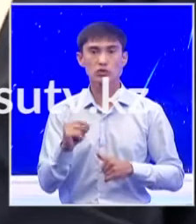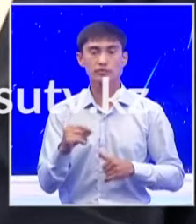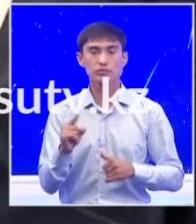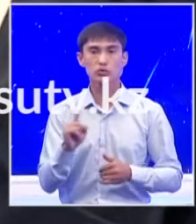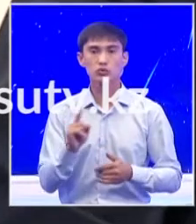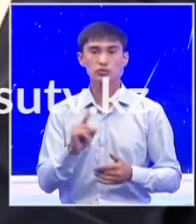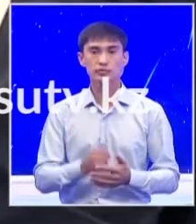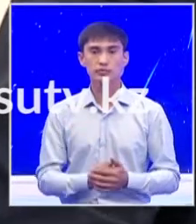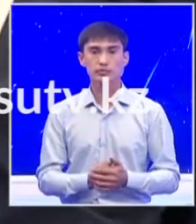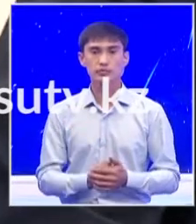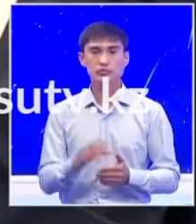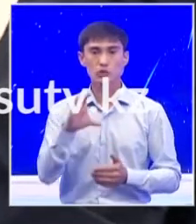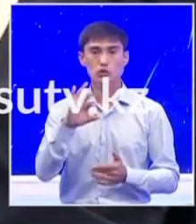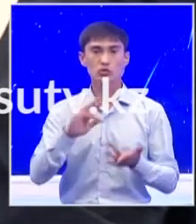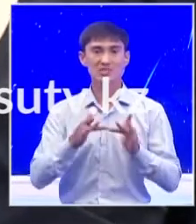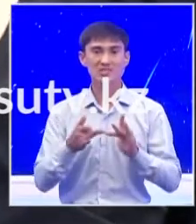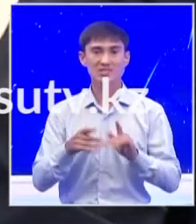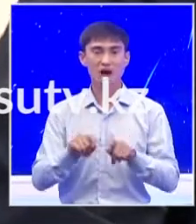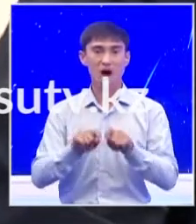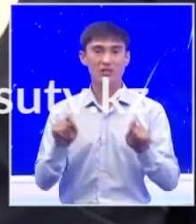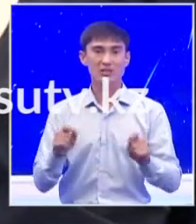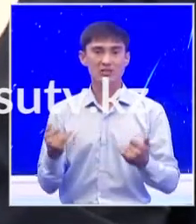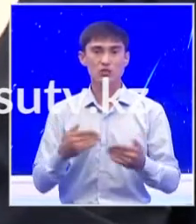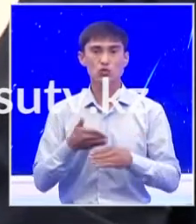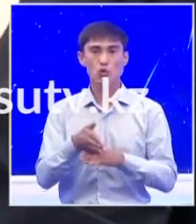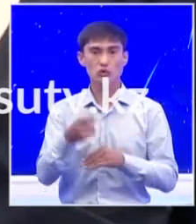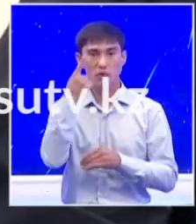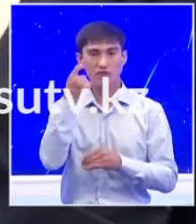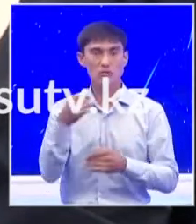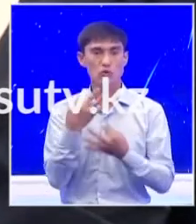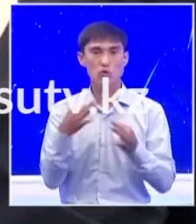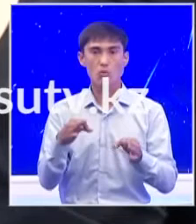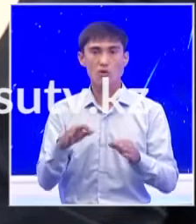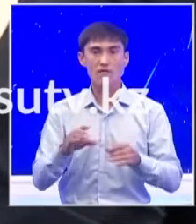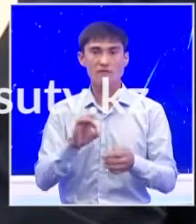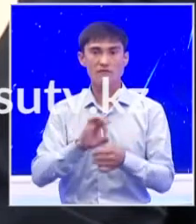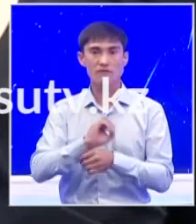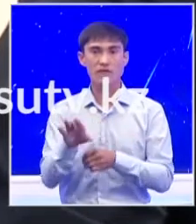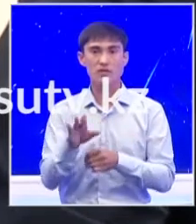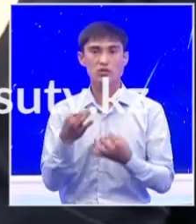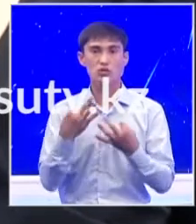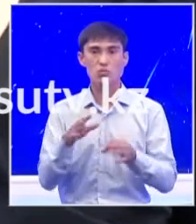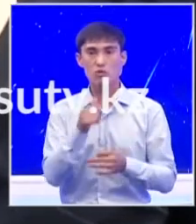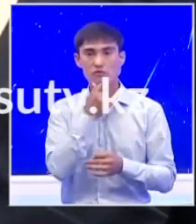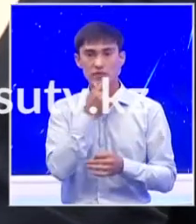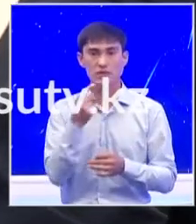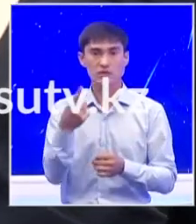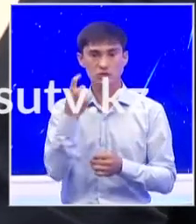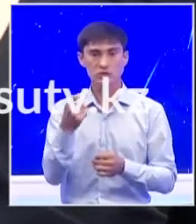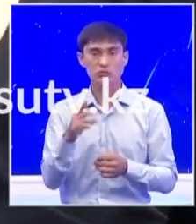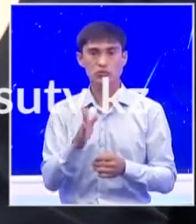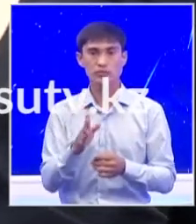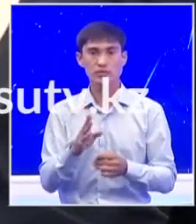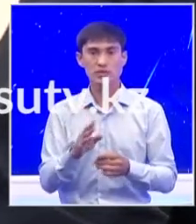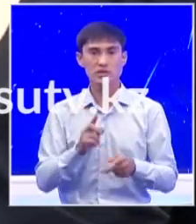позволяете? Социальные сети открыты, сейчас доступ к информации. Любой выложит, мы на любой факт будем